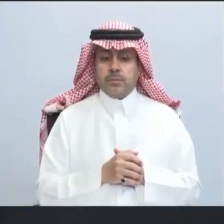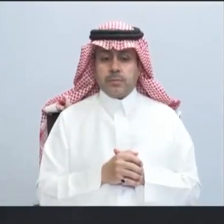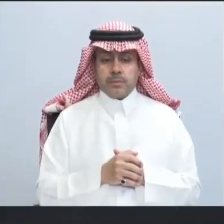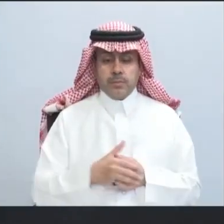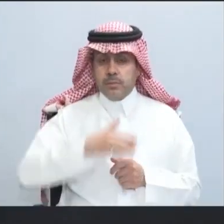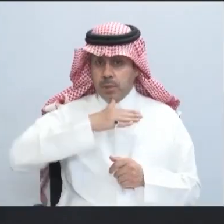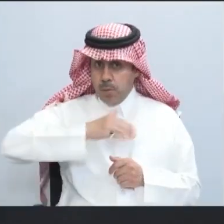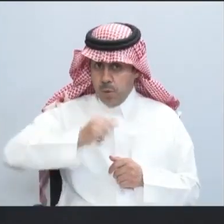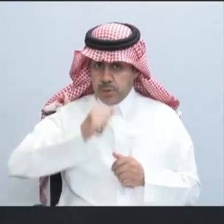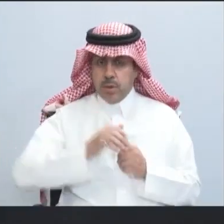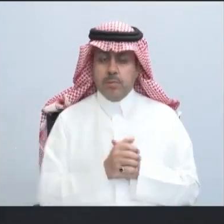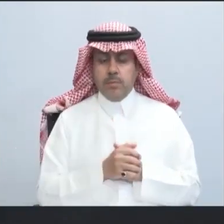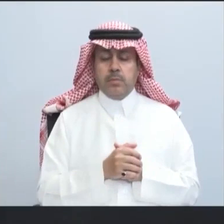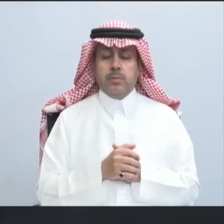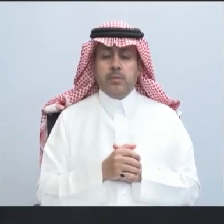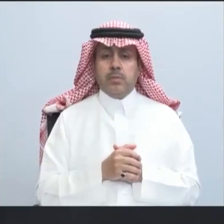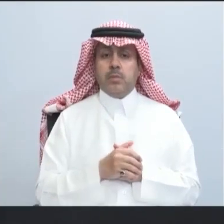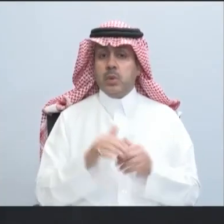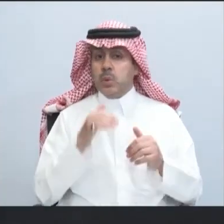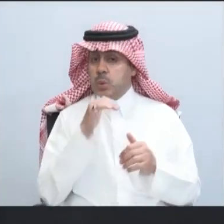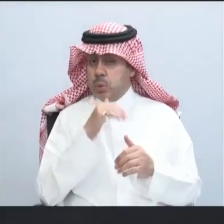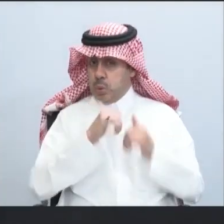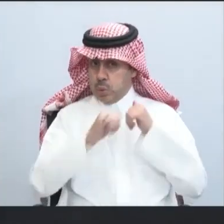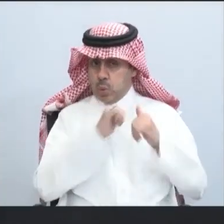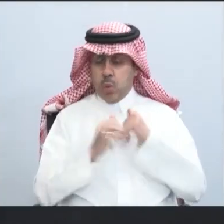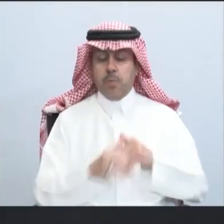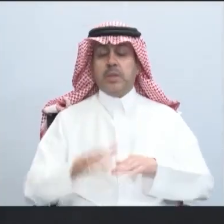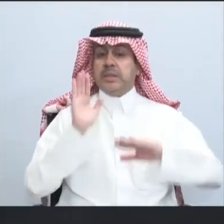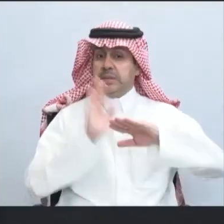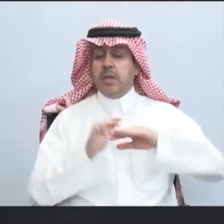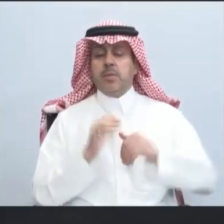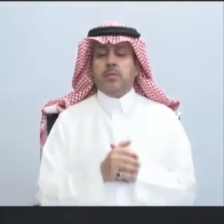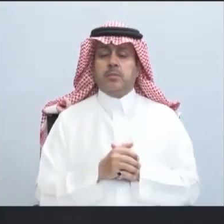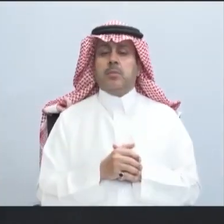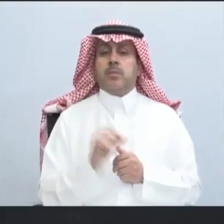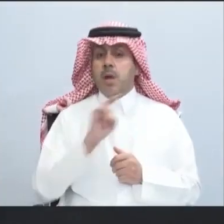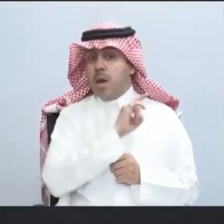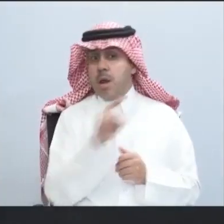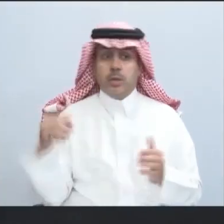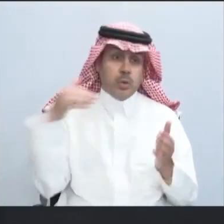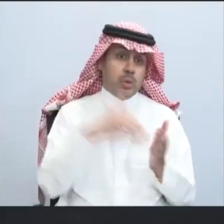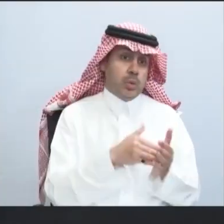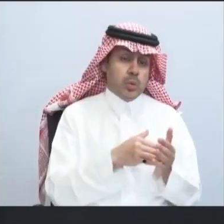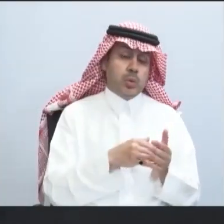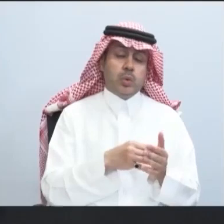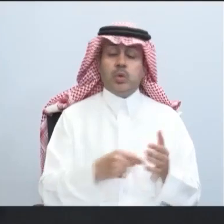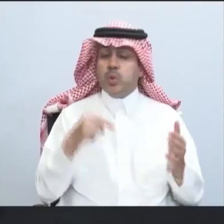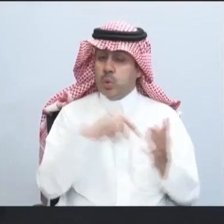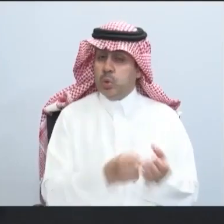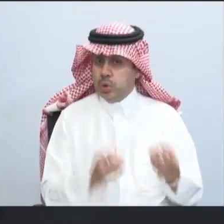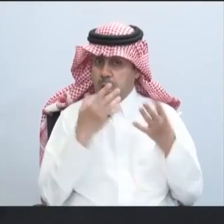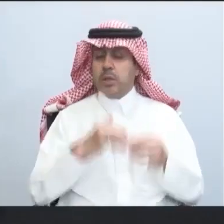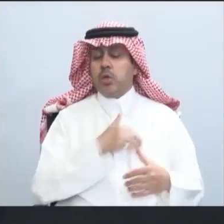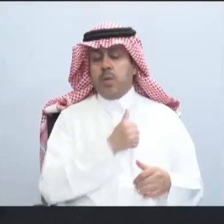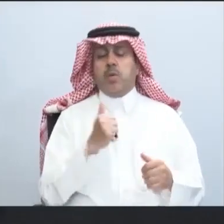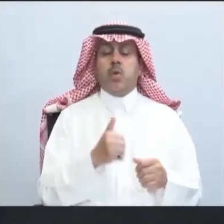الصلاه والسلام يقول لا تدخل الجنه حتى تؤمنوا ولا تؤمنوا حتى تحابوا ثم يخبر عليه الصلاه والسلام انه